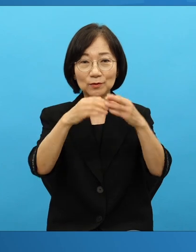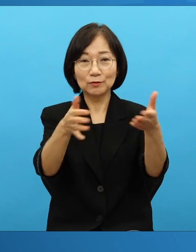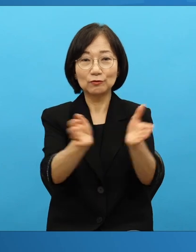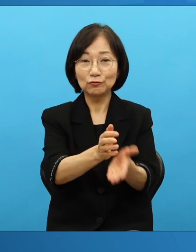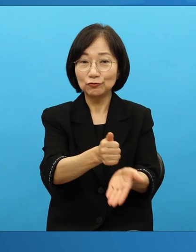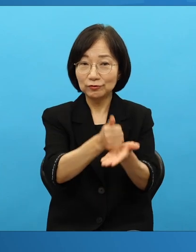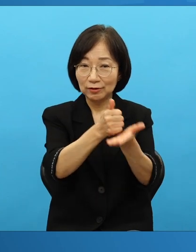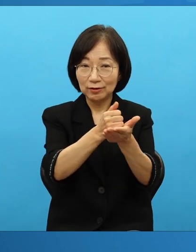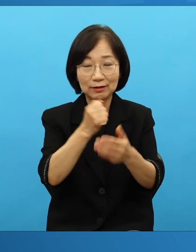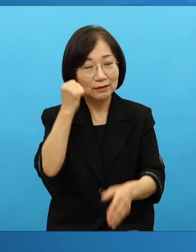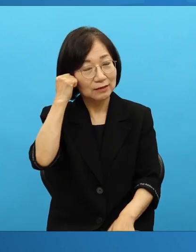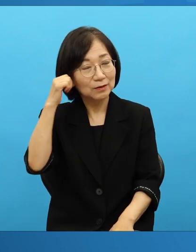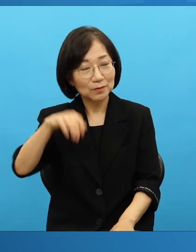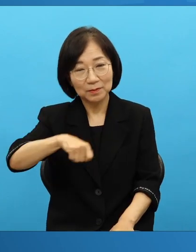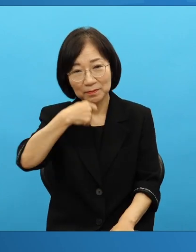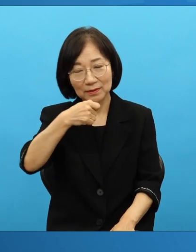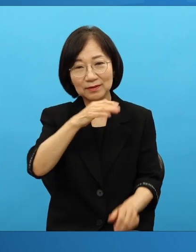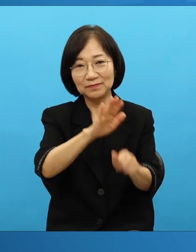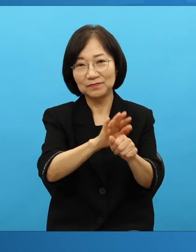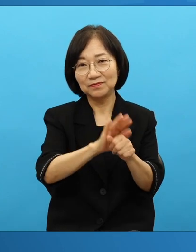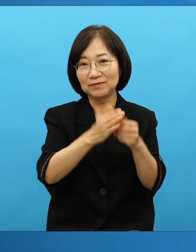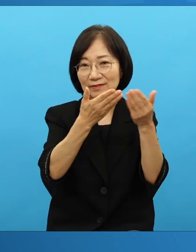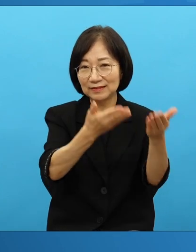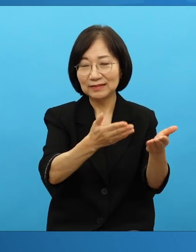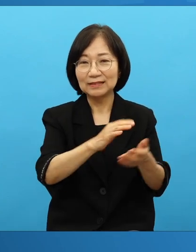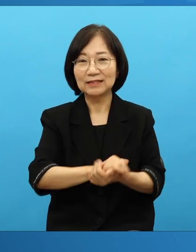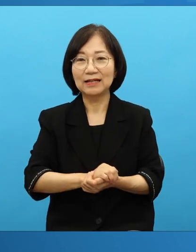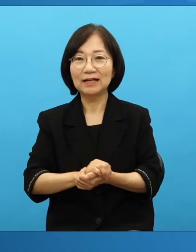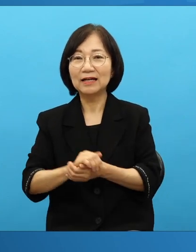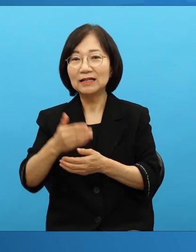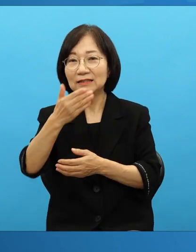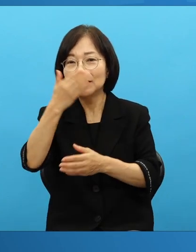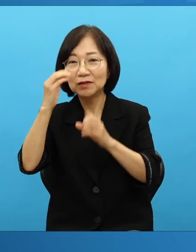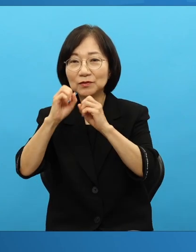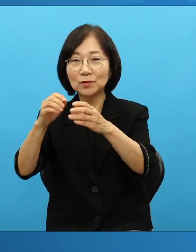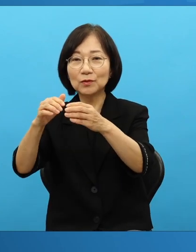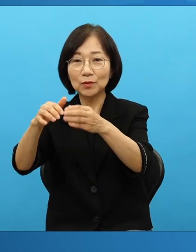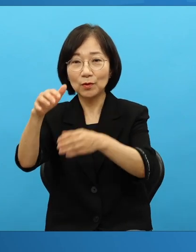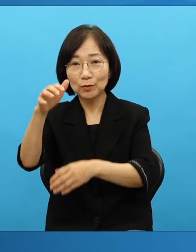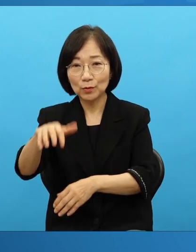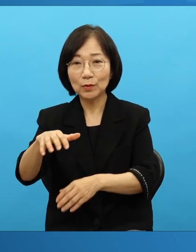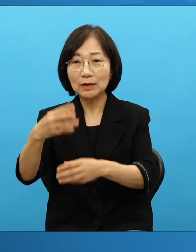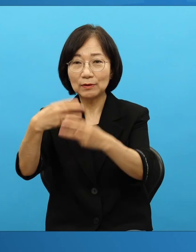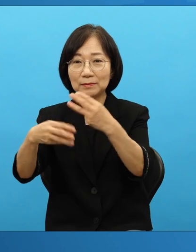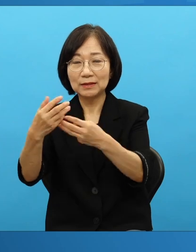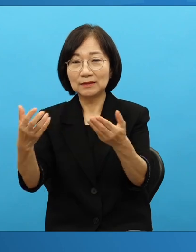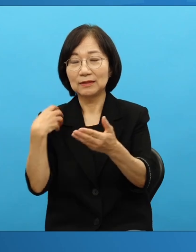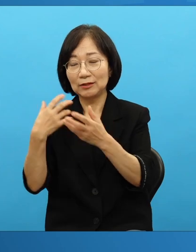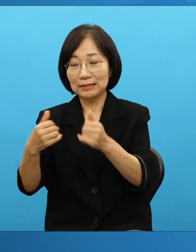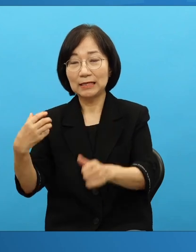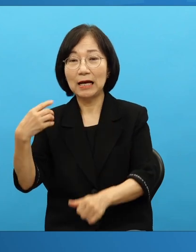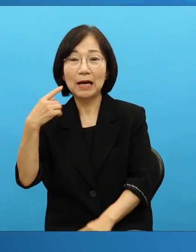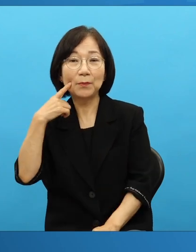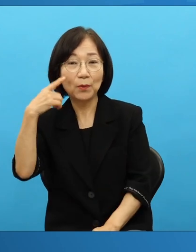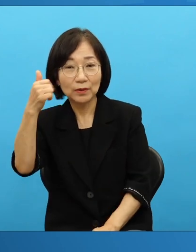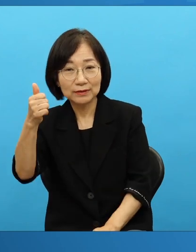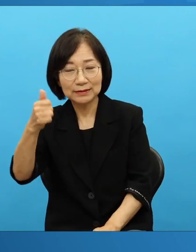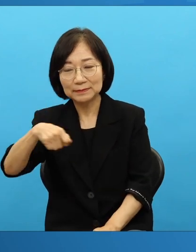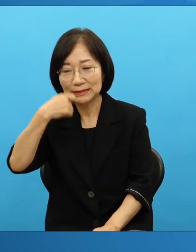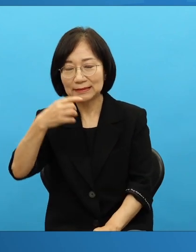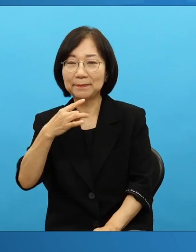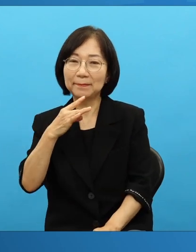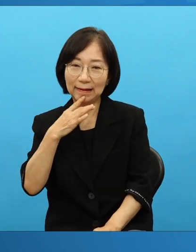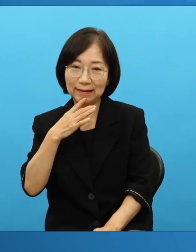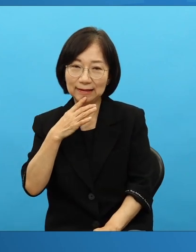제공됩니다. B그룹인 청년 선교국 추천과 렘넌트 사역자 및 담임 목사는 식사만 제공되며 숙소가 필요한 경우 등록